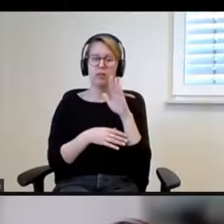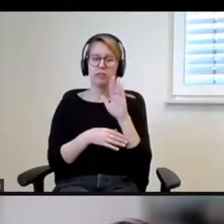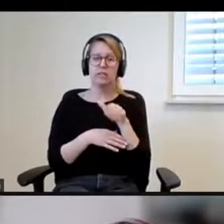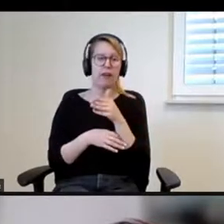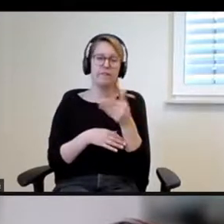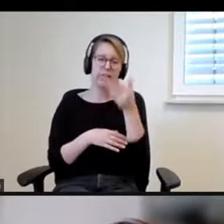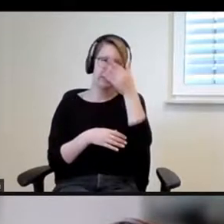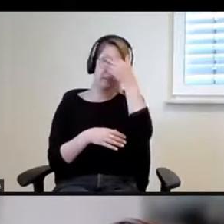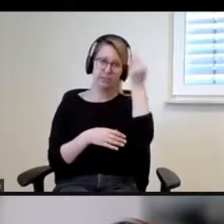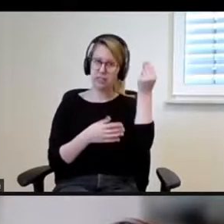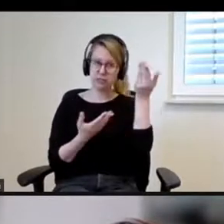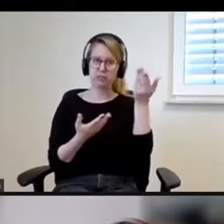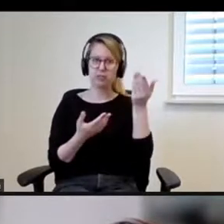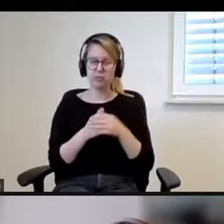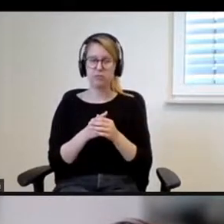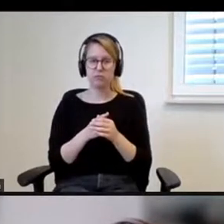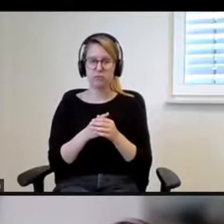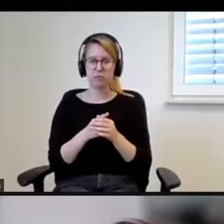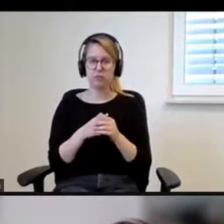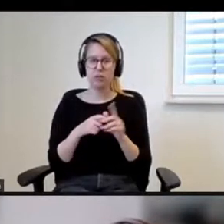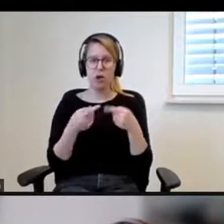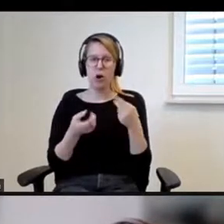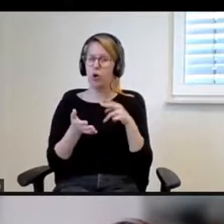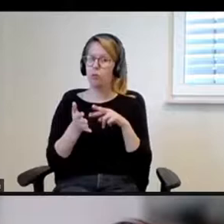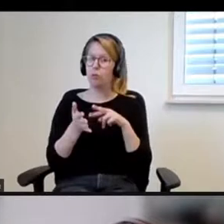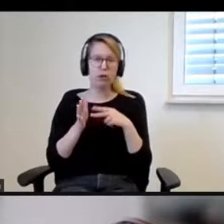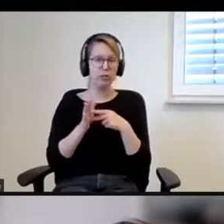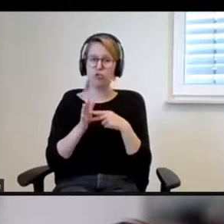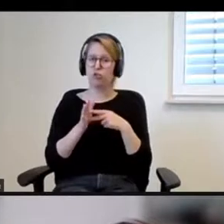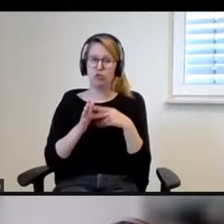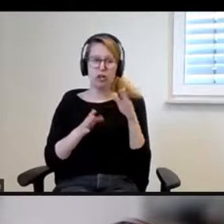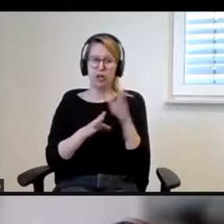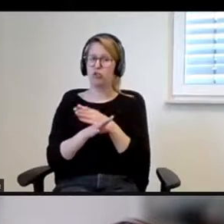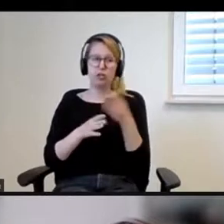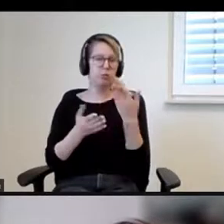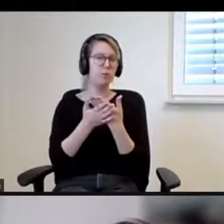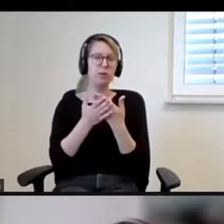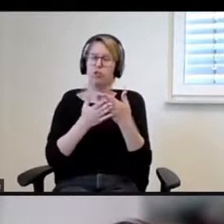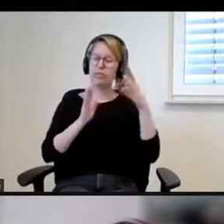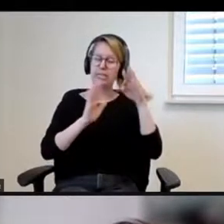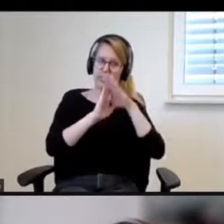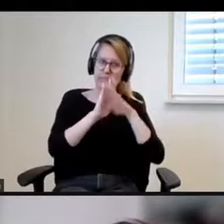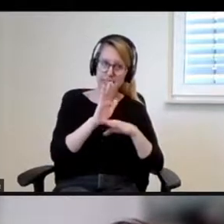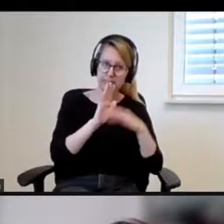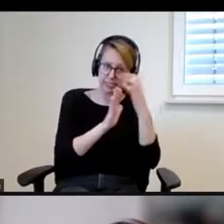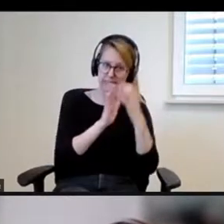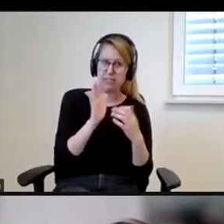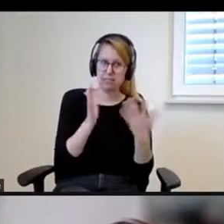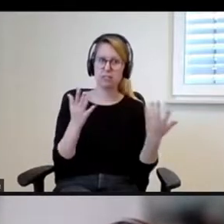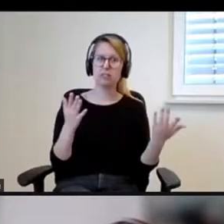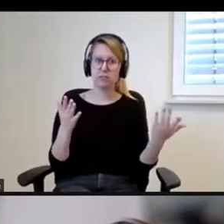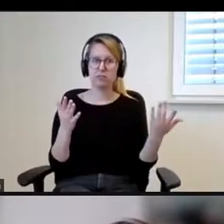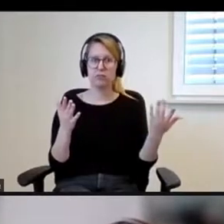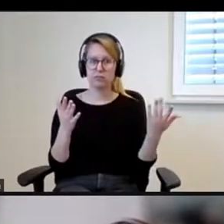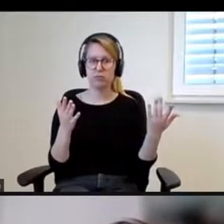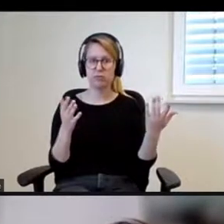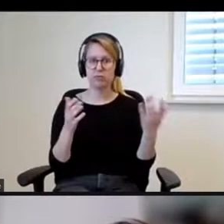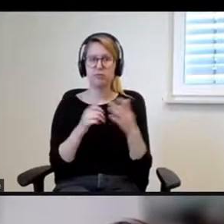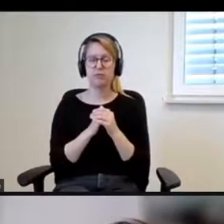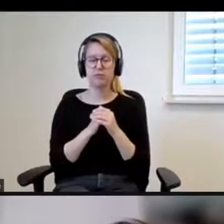politique, des textes de loi qu'on attend en partie aussi au Luxembourg qui soient votés, n'est-ce pas, Monsieur Durand,